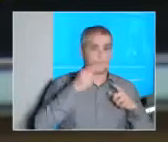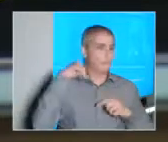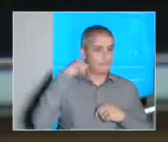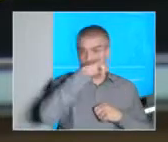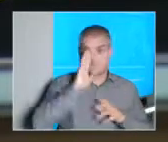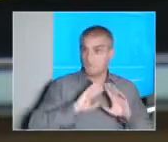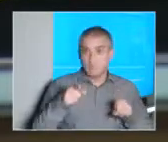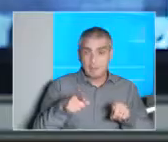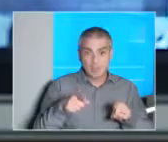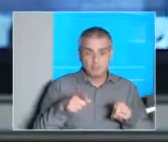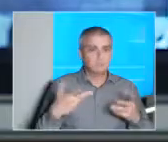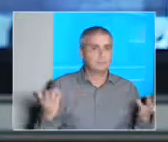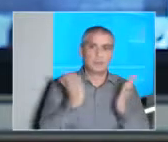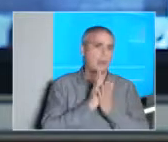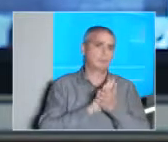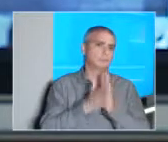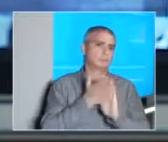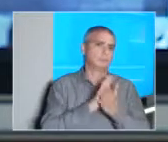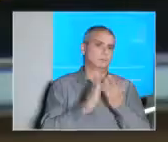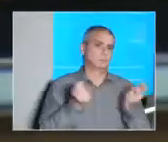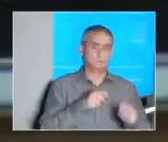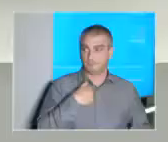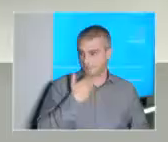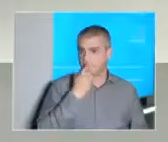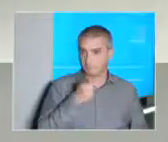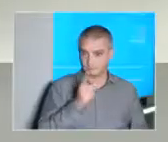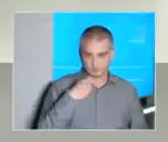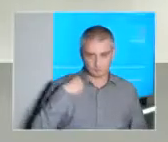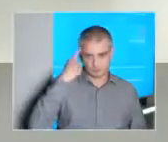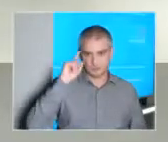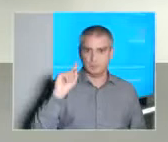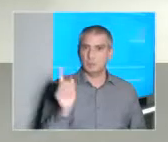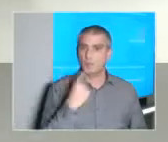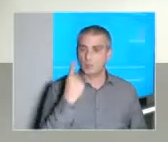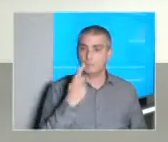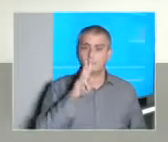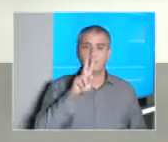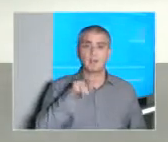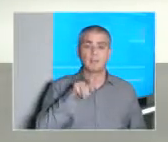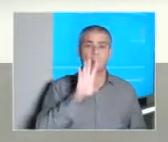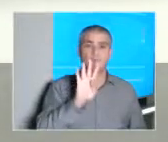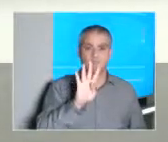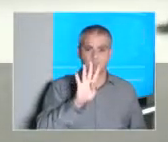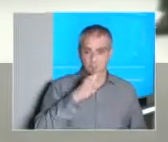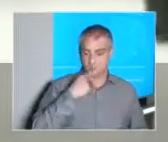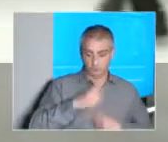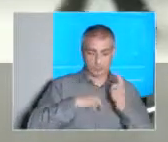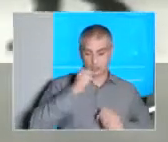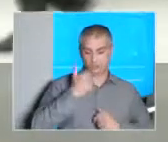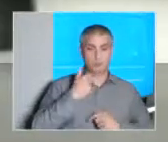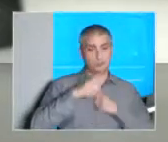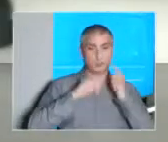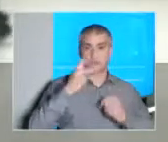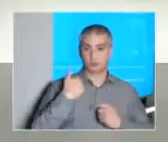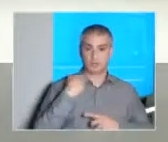כמו שאתה אומר בעצמך, אין אלת. אז בואו אני אספר לך כדי שנדע כולנו. ב-2004, בשנתי הראשונה, אם תרצה